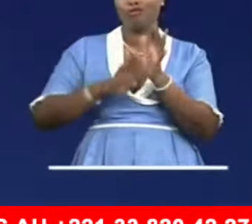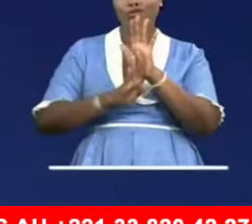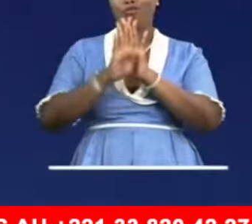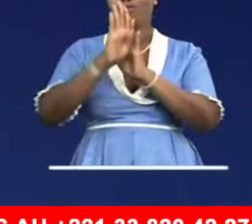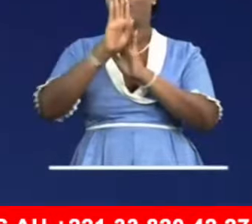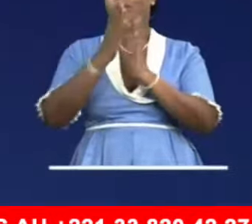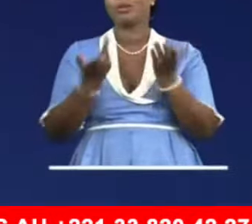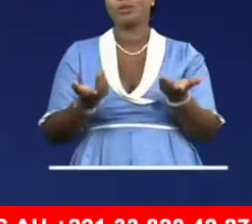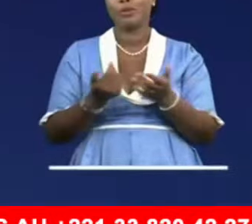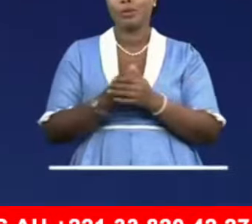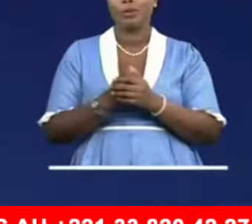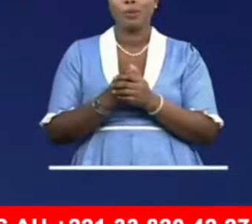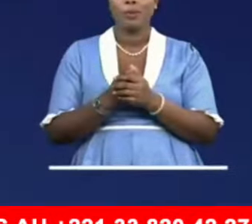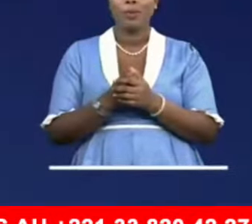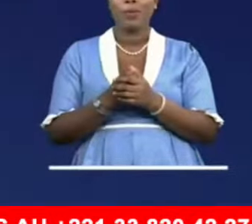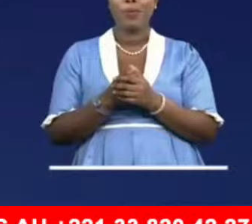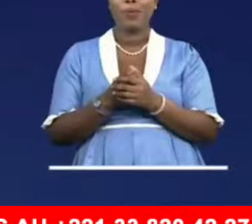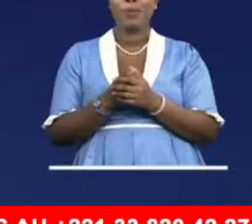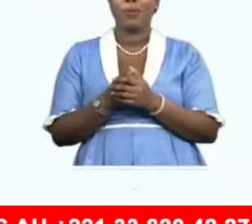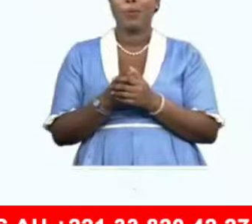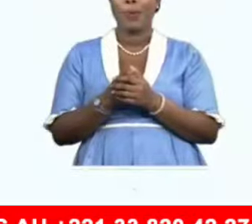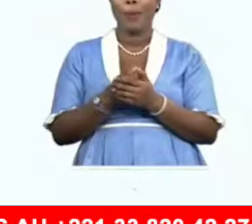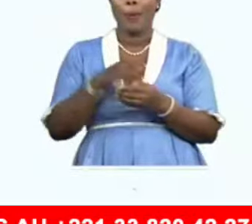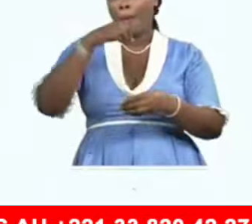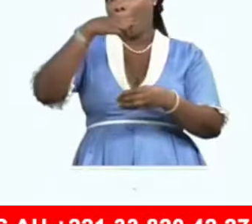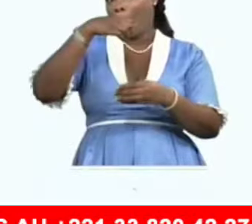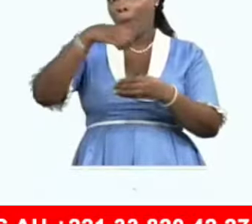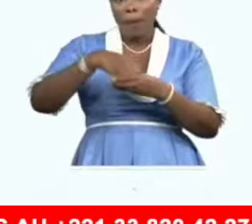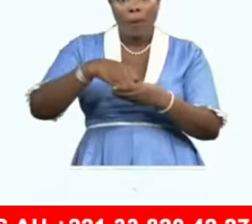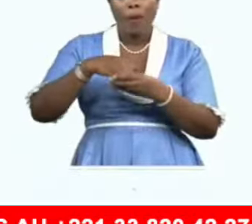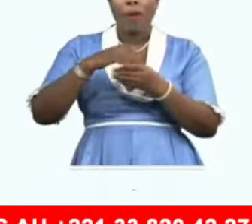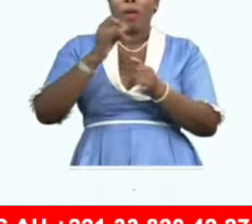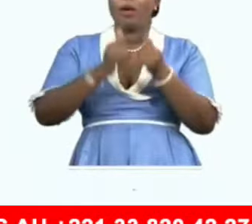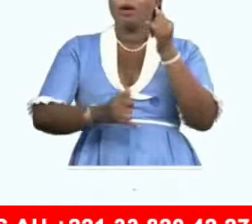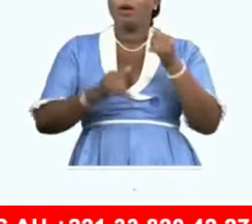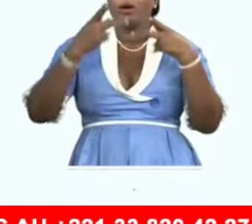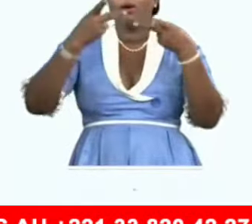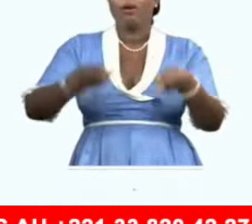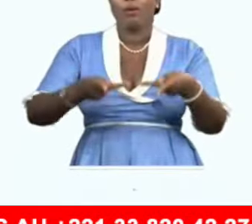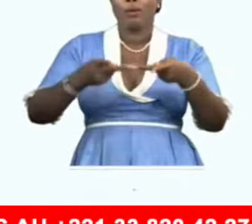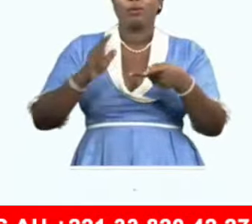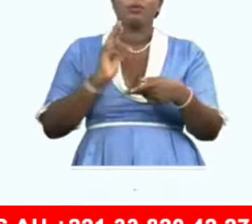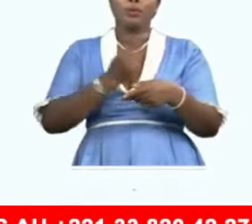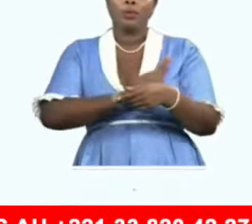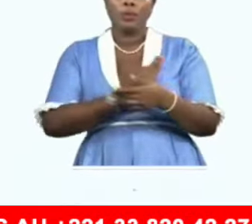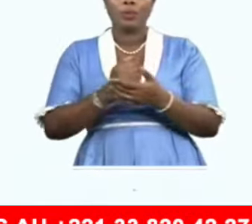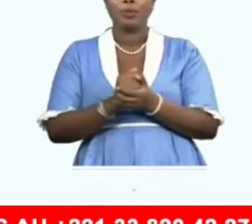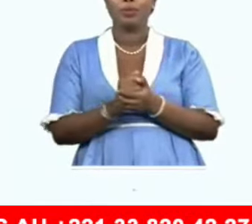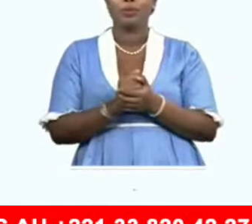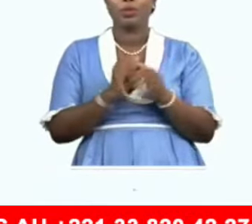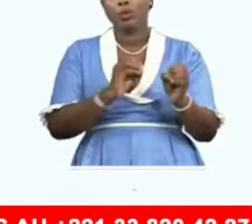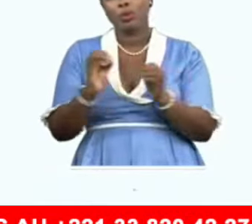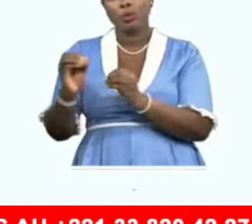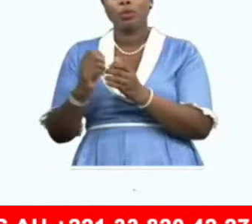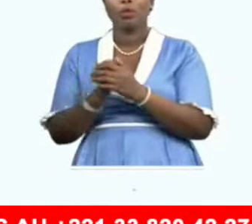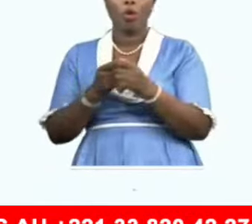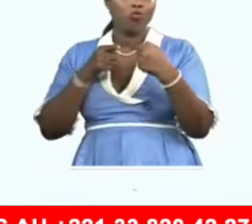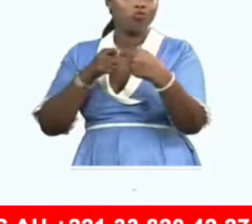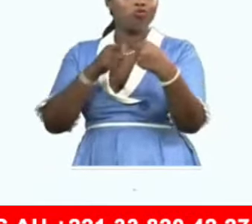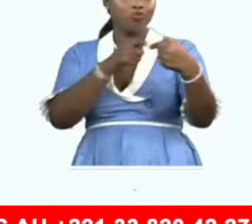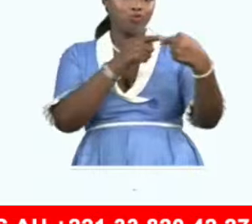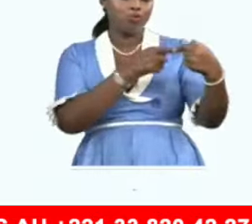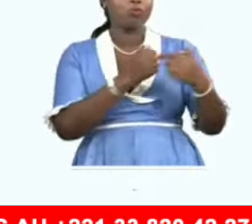sociale ENF qui représente notre option de bâtir une économie compétitive